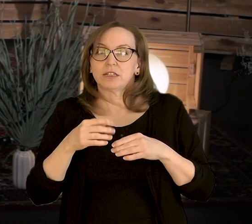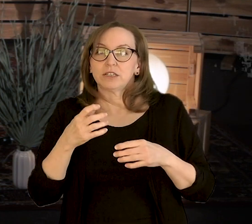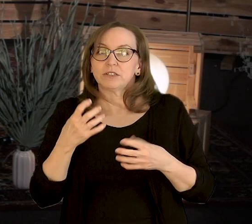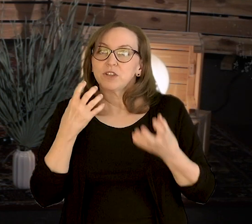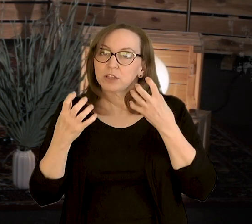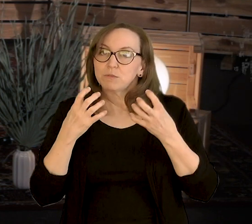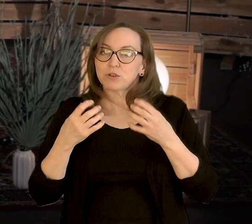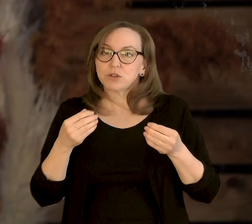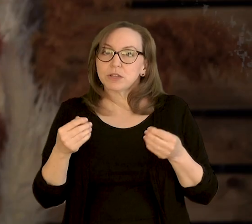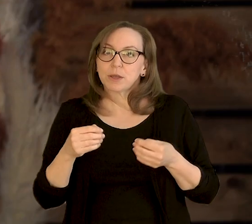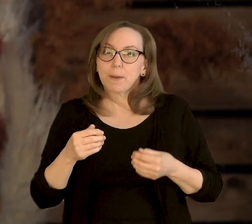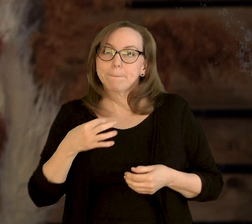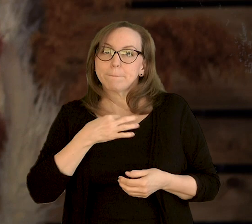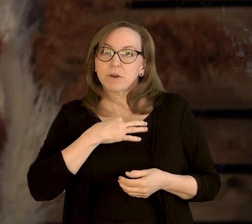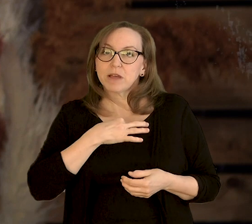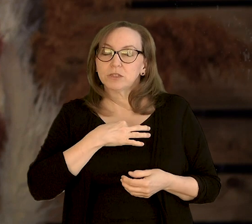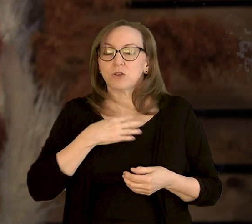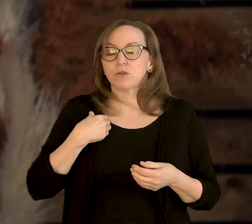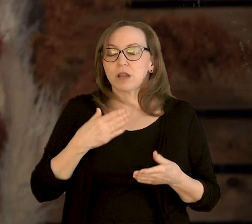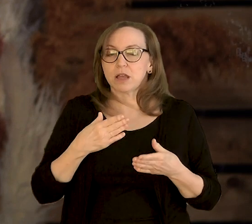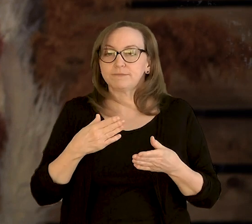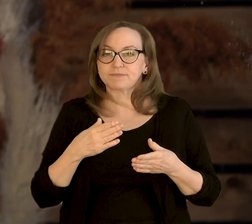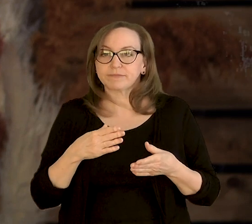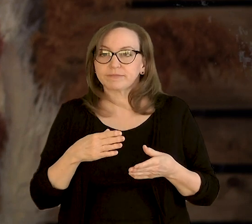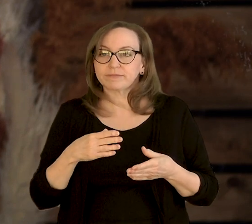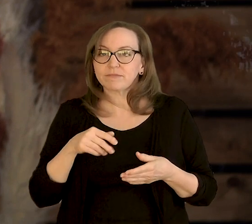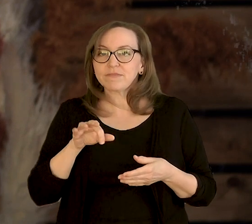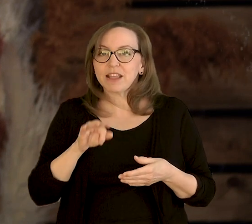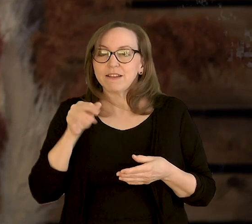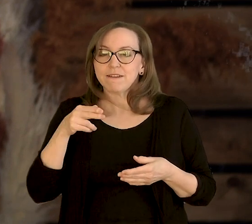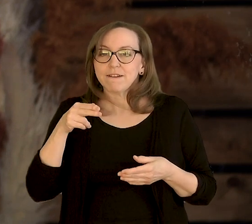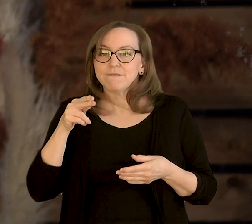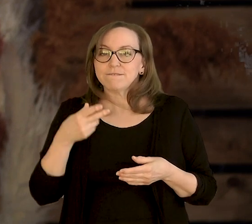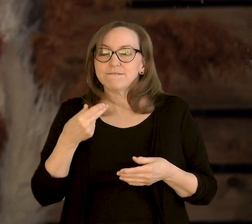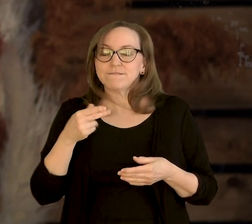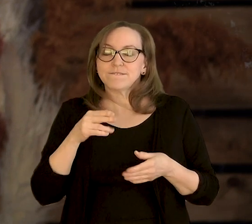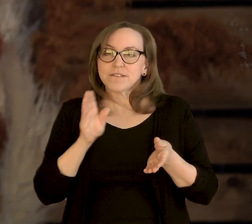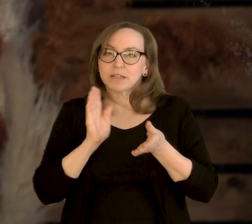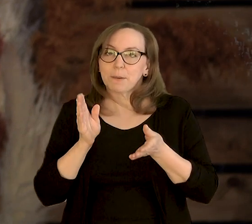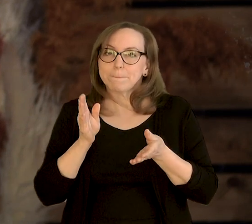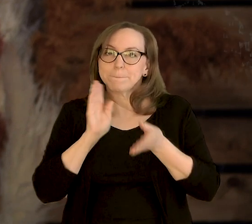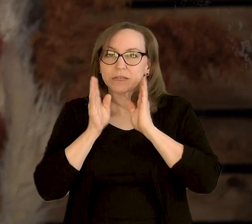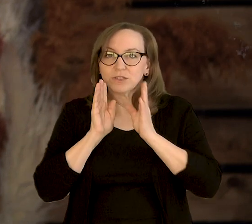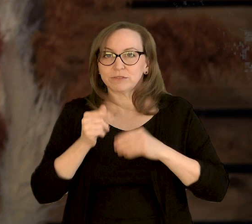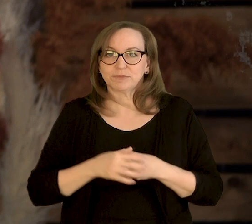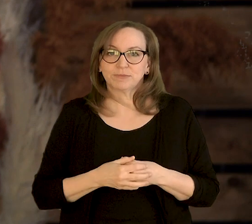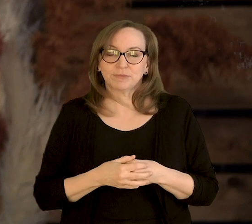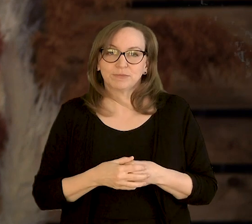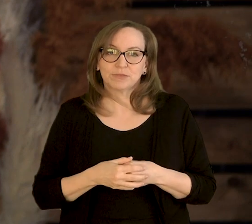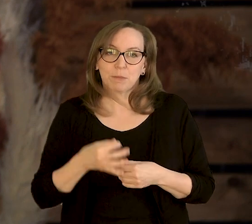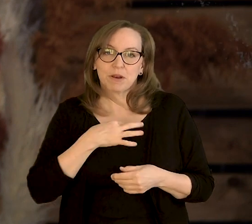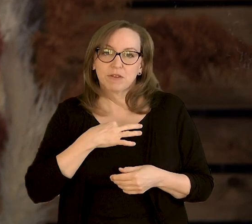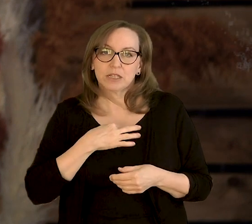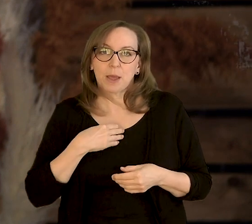wiadomość prywatną na fanpage'u. Możesz też do nas napisać na